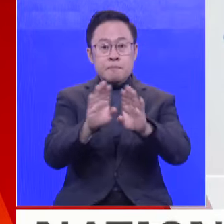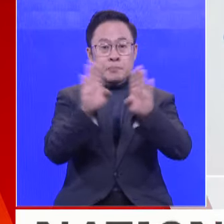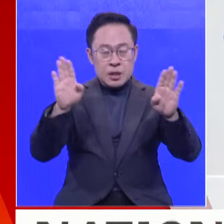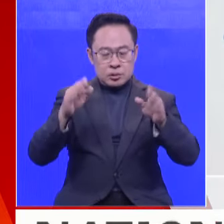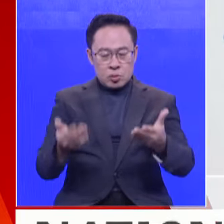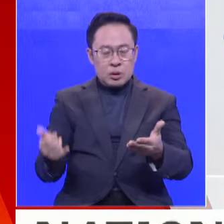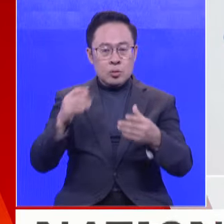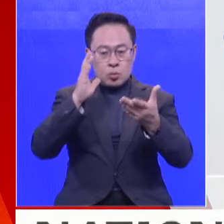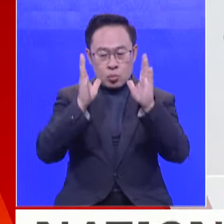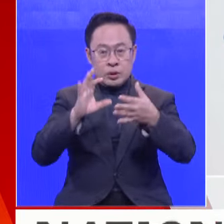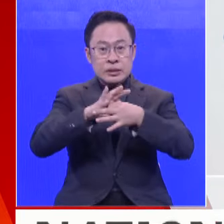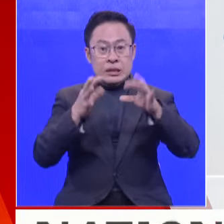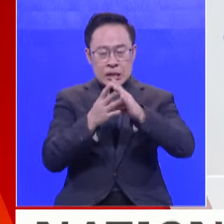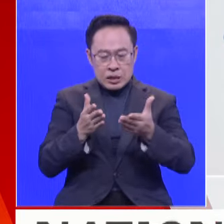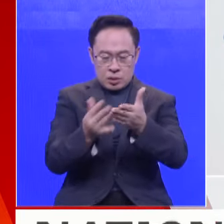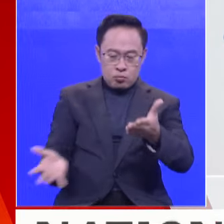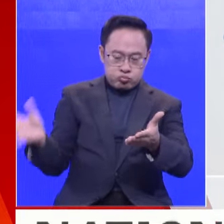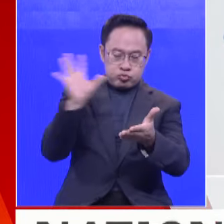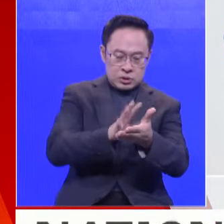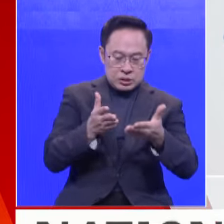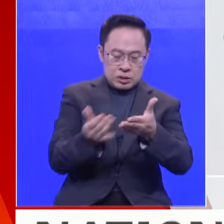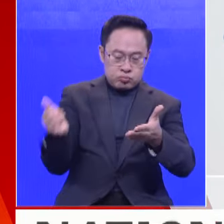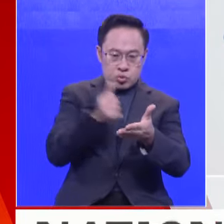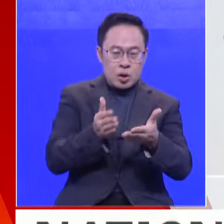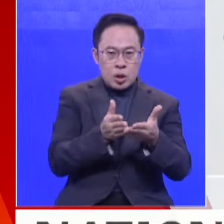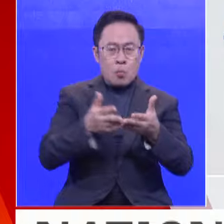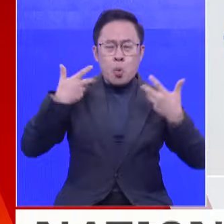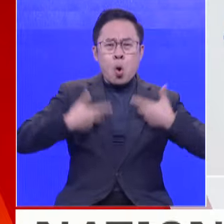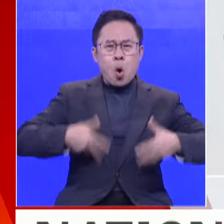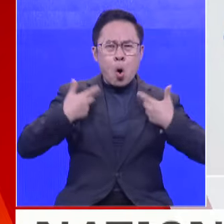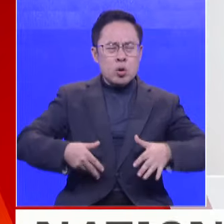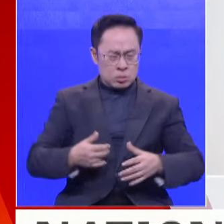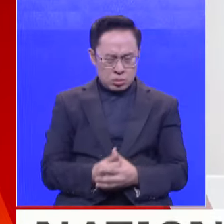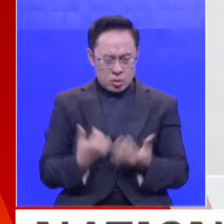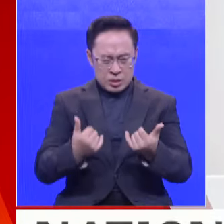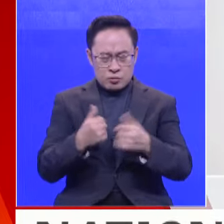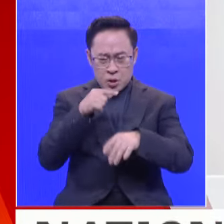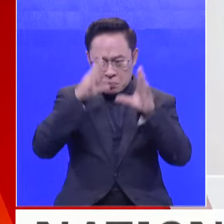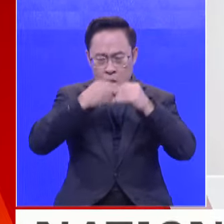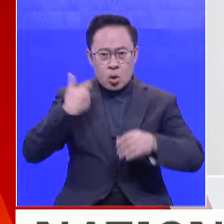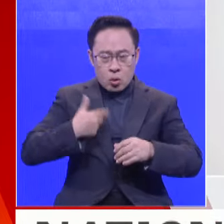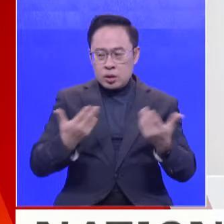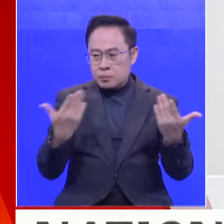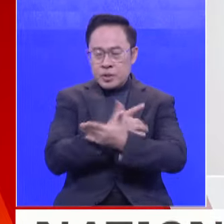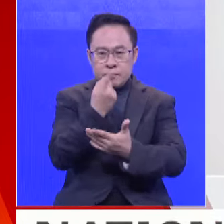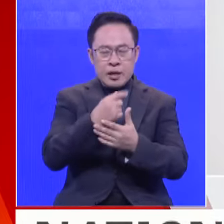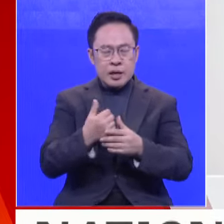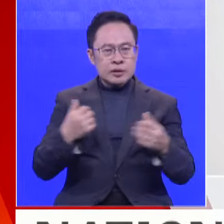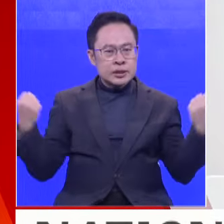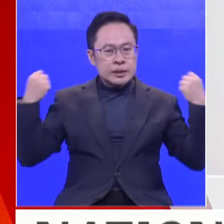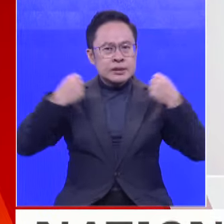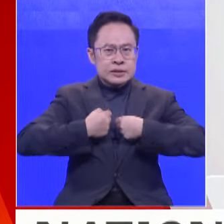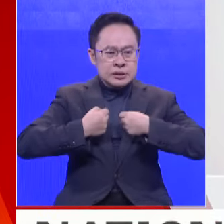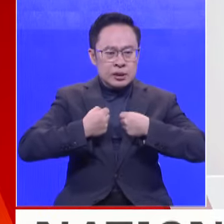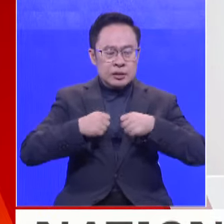ภาพอากาศมันเริ่มจะร้อนปารีสก็ไม่ได้ไปเย็นทั้งปีนะ เริ ่มจะร้อนอาจจะต้องประชุมกันฮะว่าชุดที่จะใส่ในพิธีเปิ